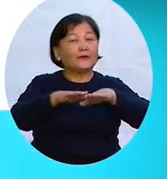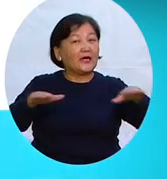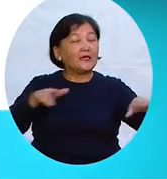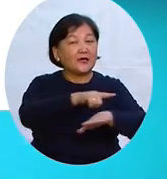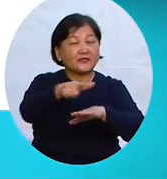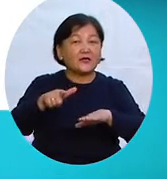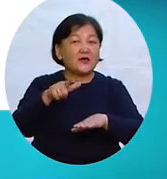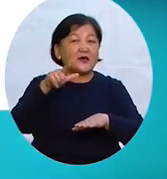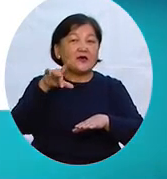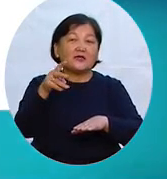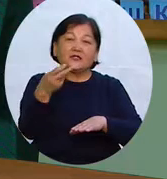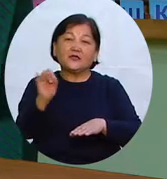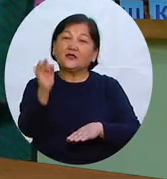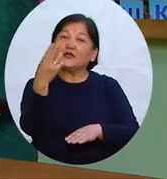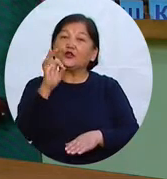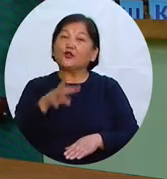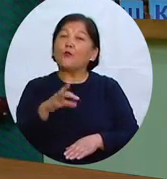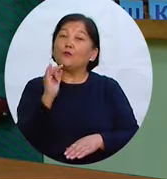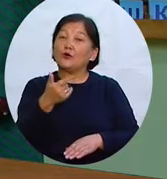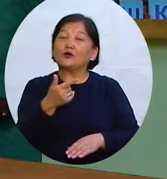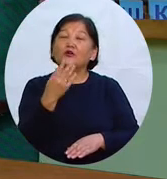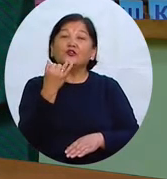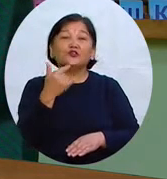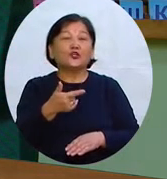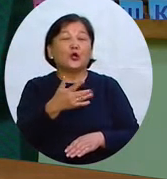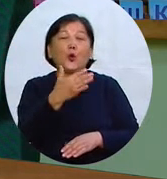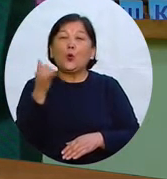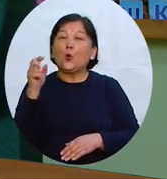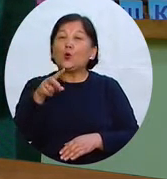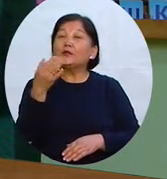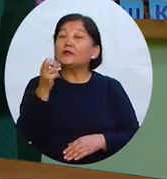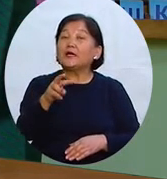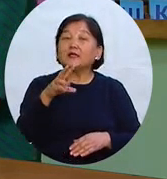эртний домог шиг буурал тал гэж гардаг. За,